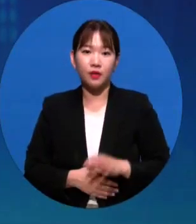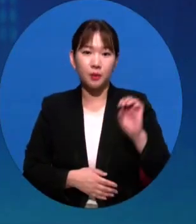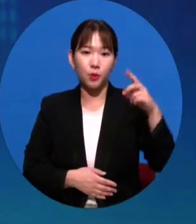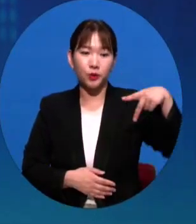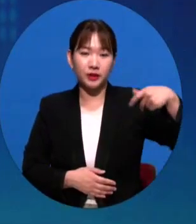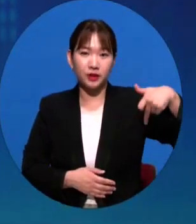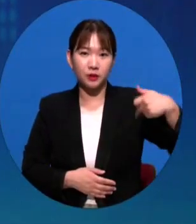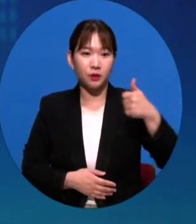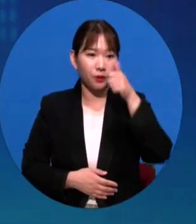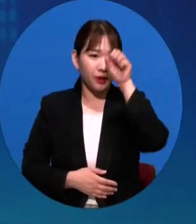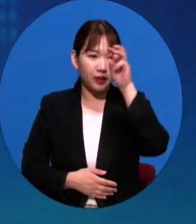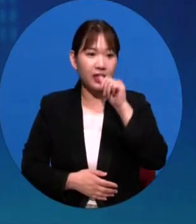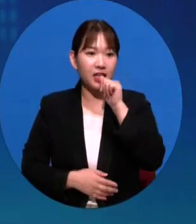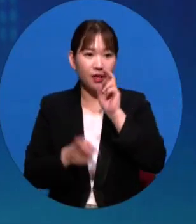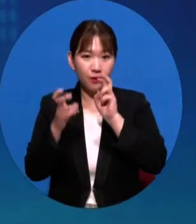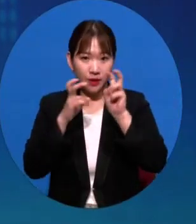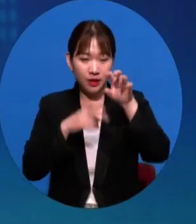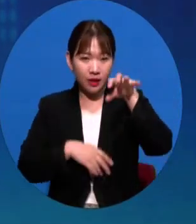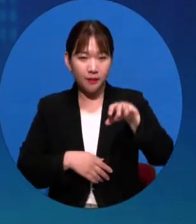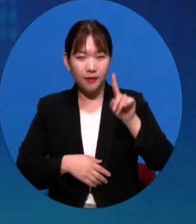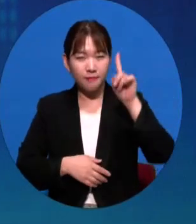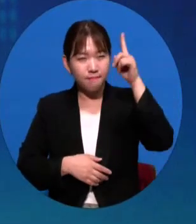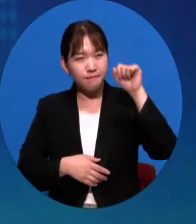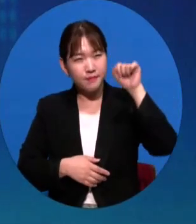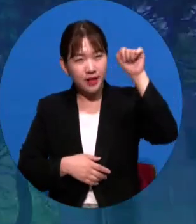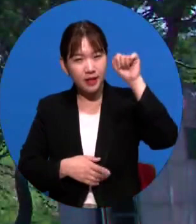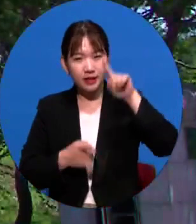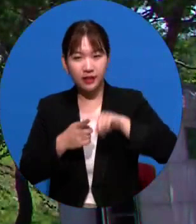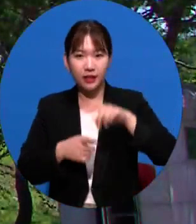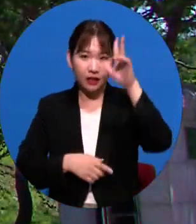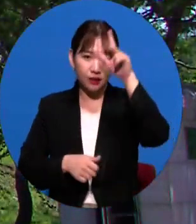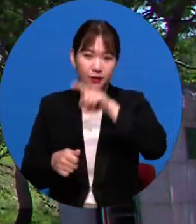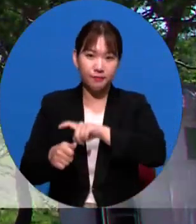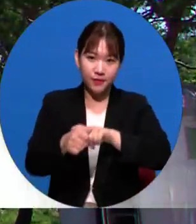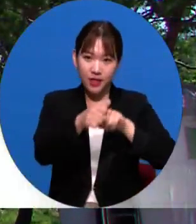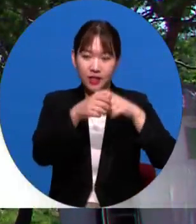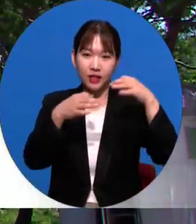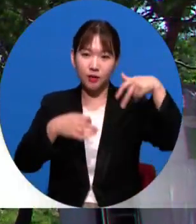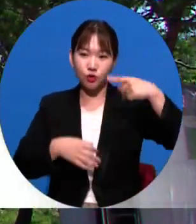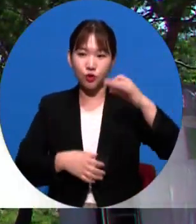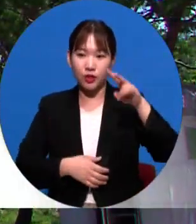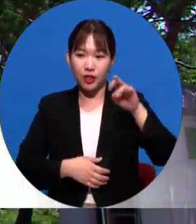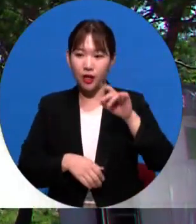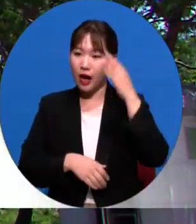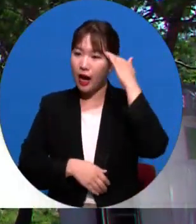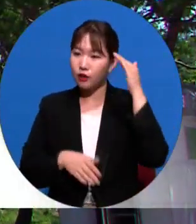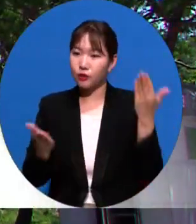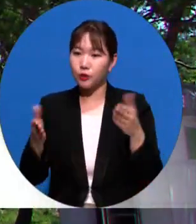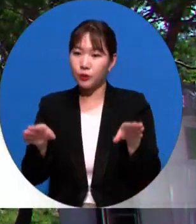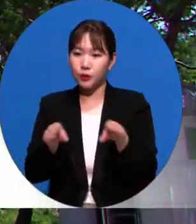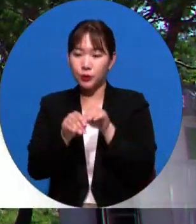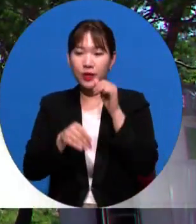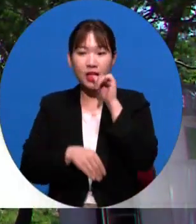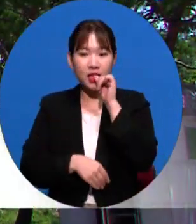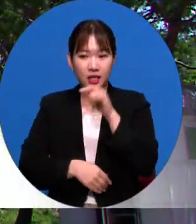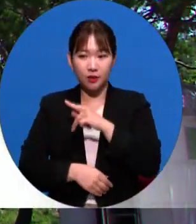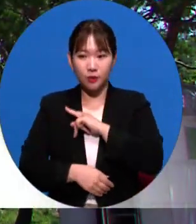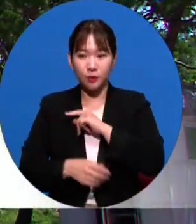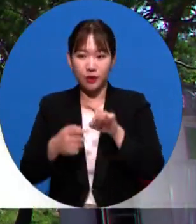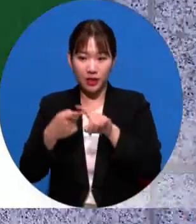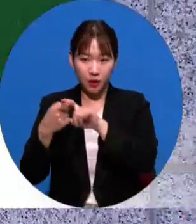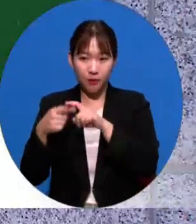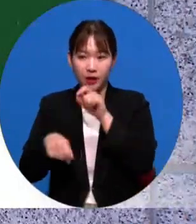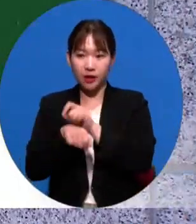포스코 광양제철소 앞에서 고공농성을 벌이다 경찰에 구속된 김준영 한국노총 금속노조연맹